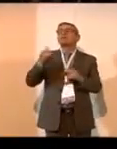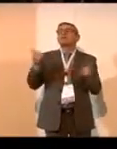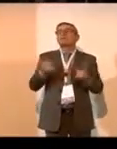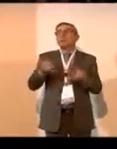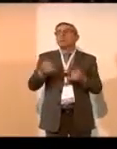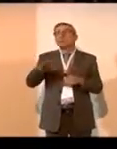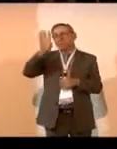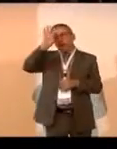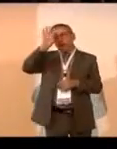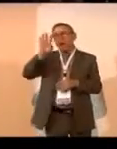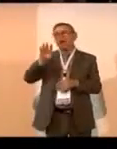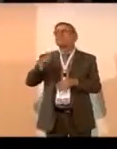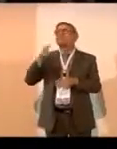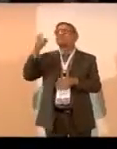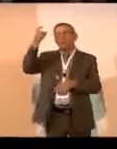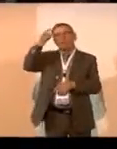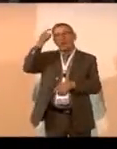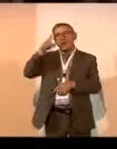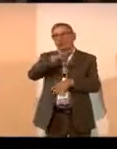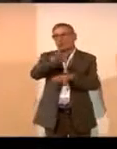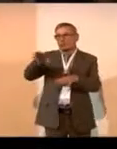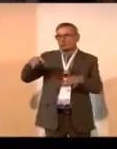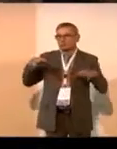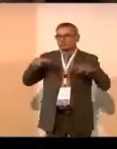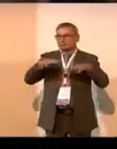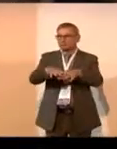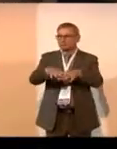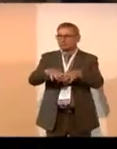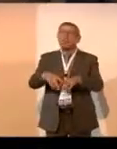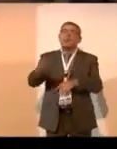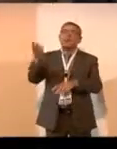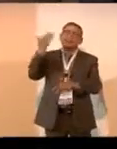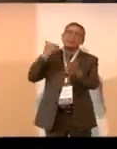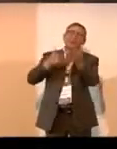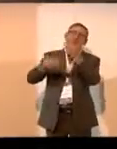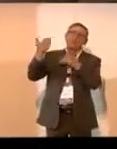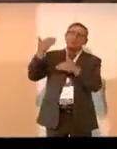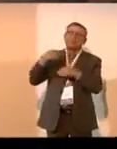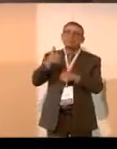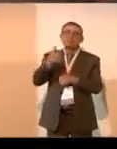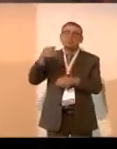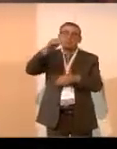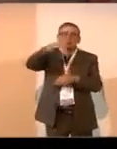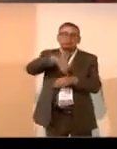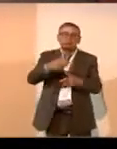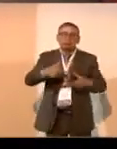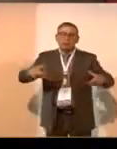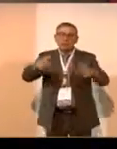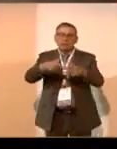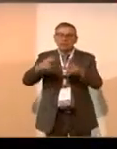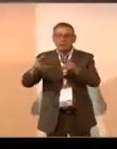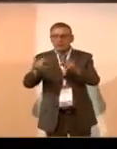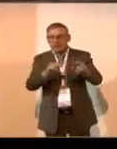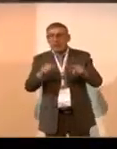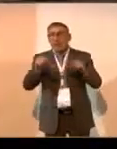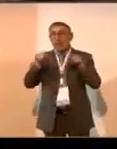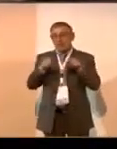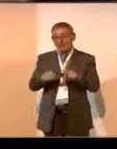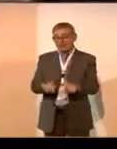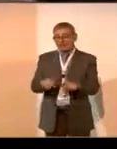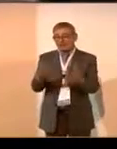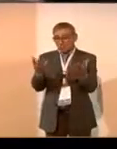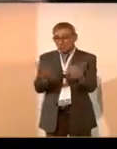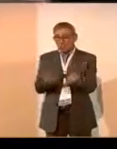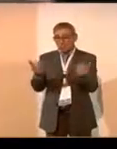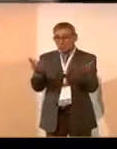dire che dopo tanti anni in cui se ne parlava soltanto nei convegni, finalmente c'è una prospettiva